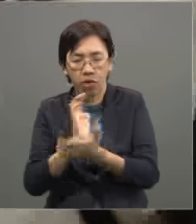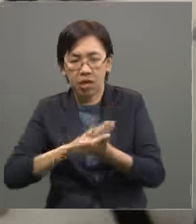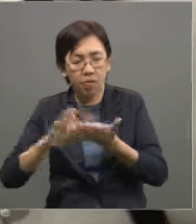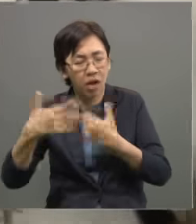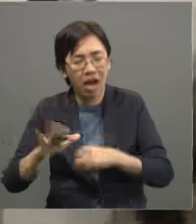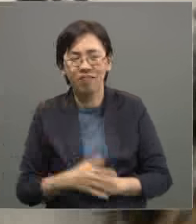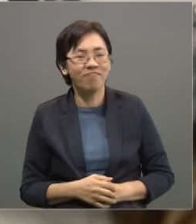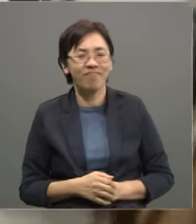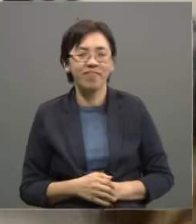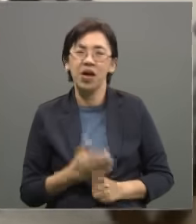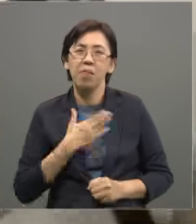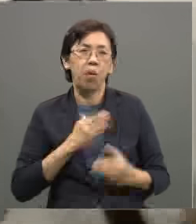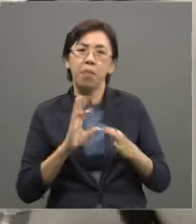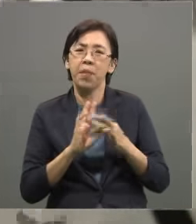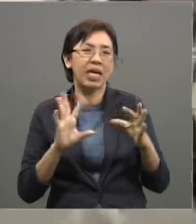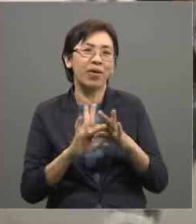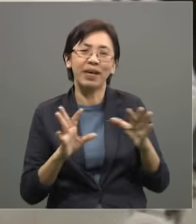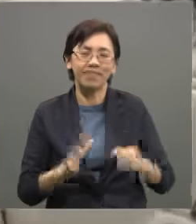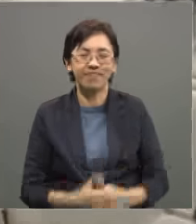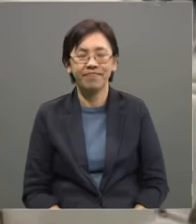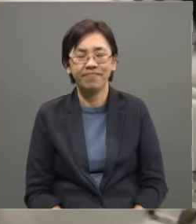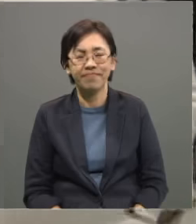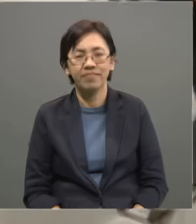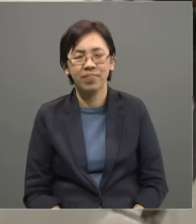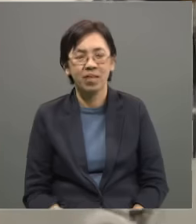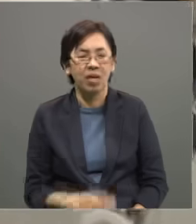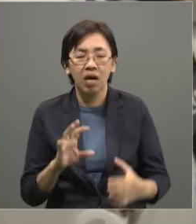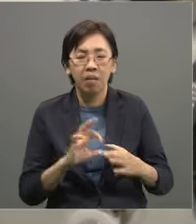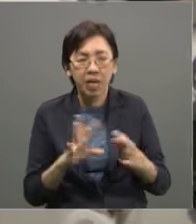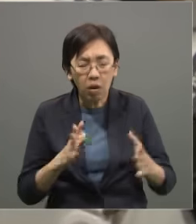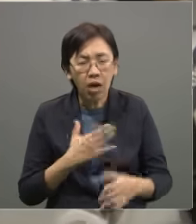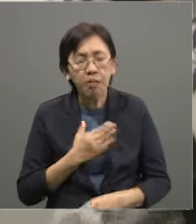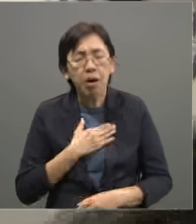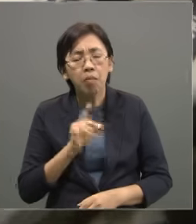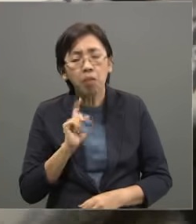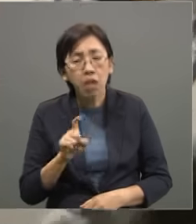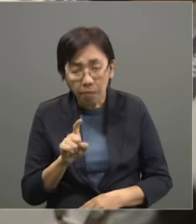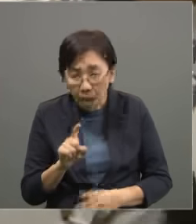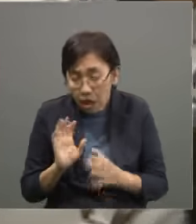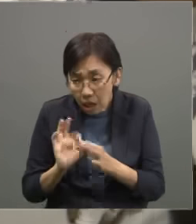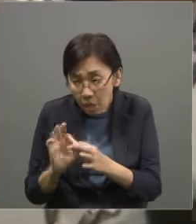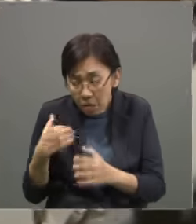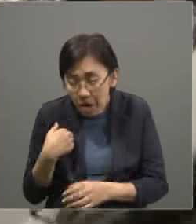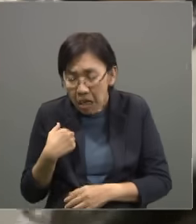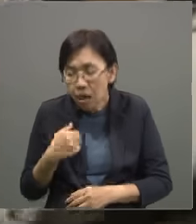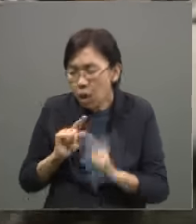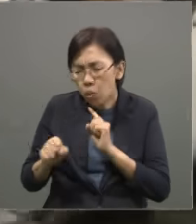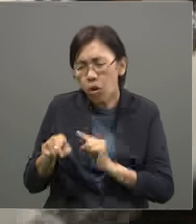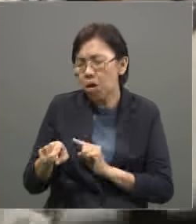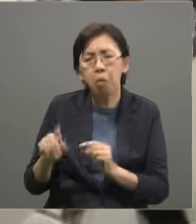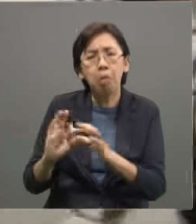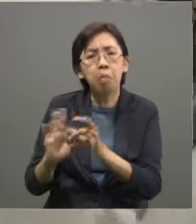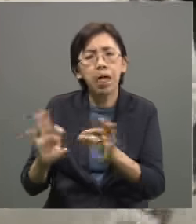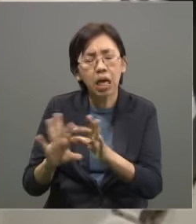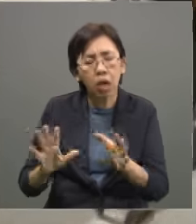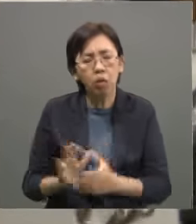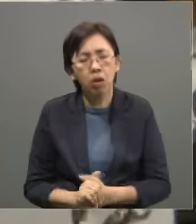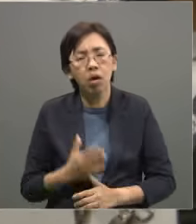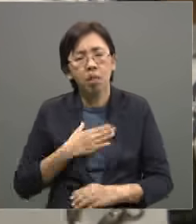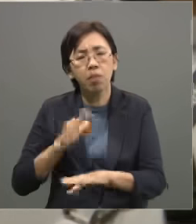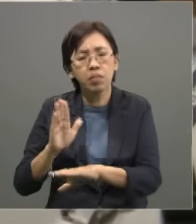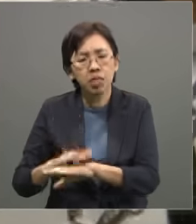ครับไม่เกี่ยวข้องเลยไม่ได้เกี่ยวข้องเลยแม้แต่วันเกิดเหตุผมยังถามว่าเขาเกี่ยวข้องไหมเขาก็ยืนยันว่าไม่เกี่ยวนะผมก็ยังเตือนเ